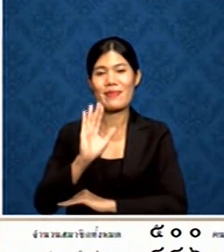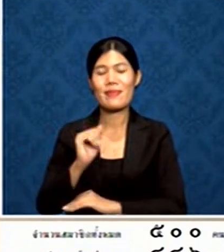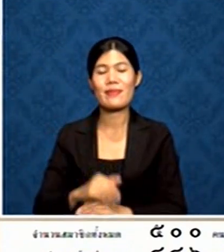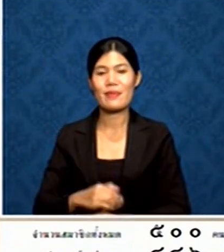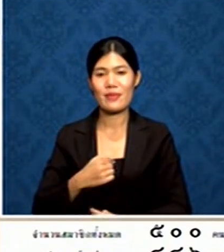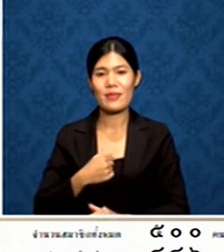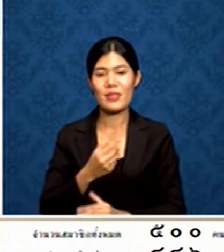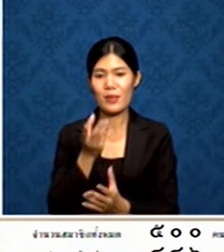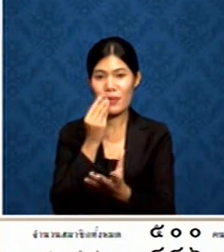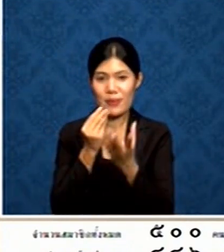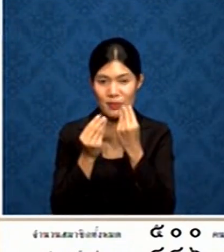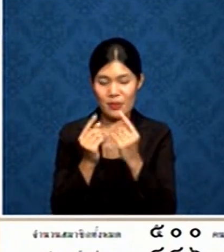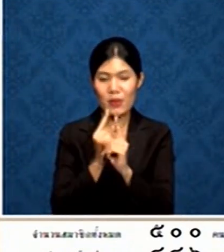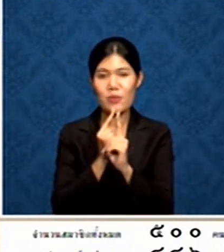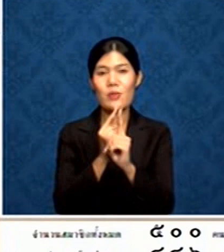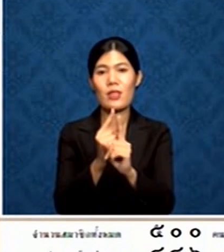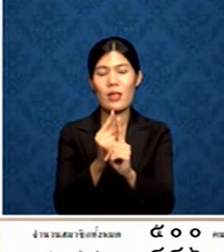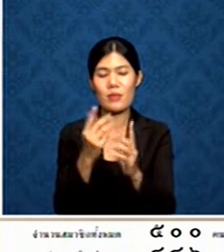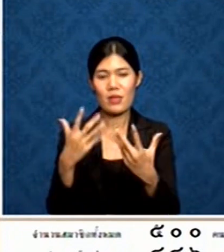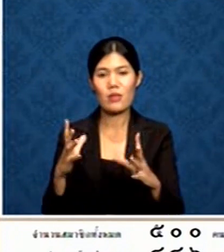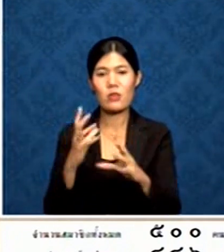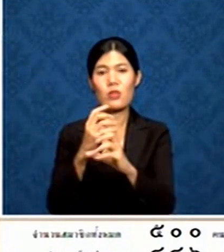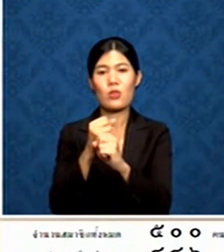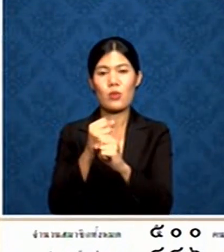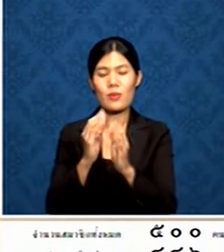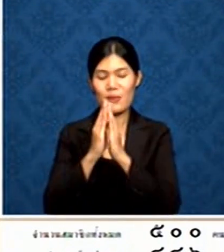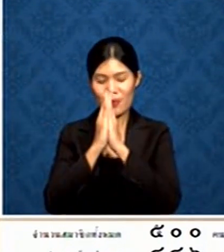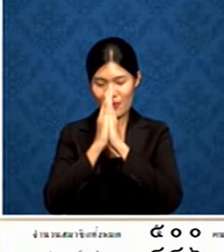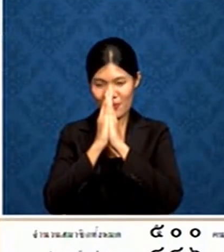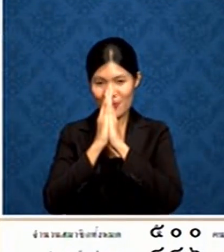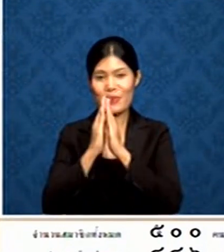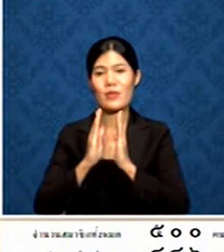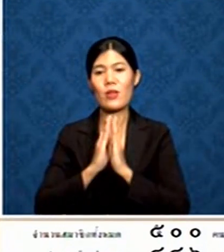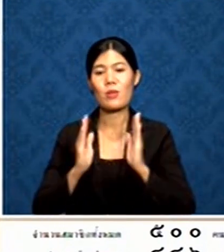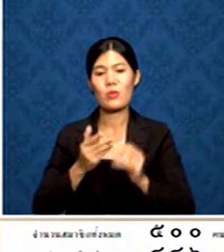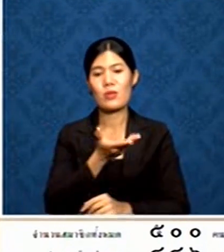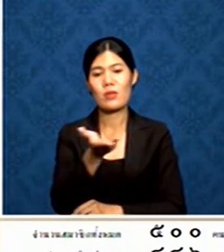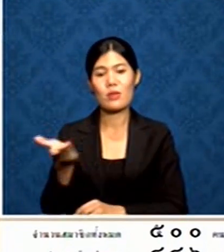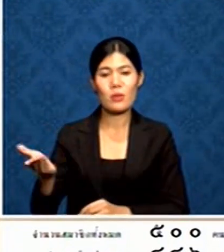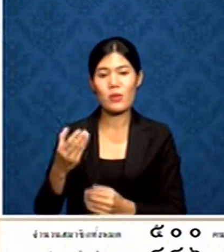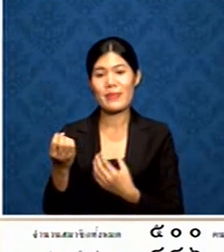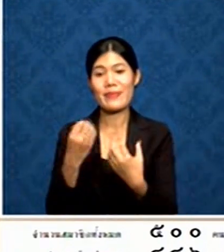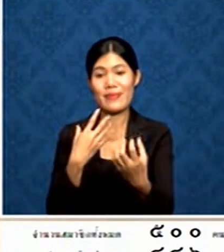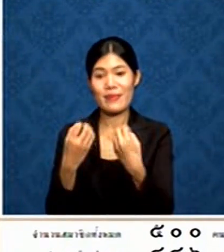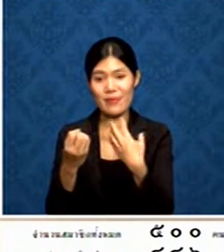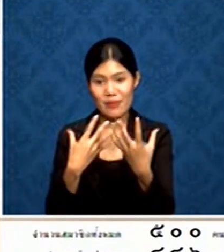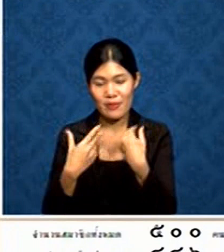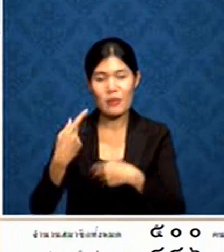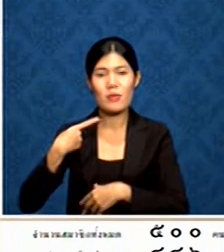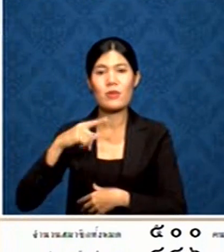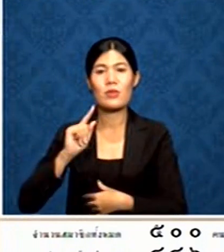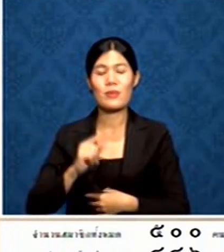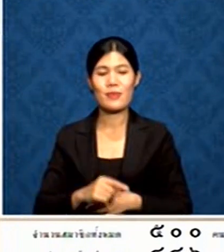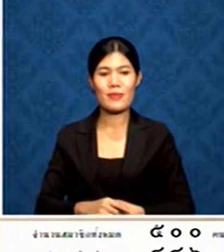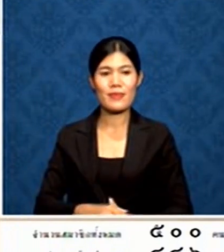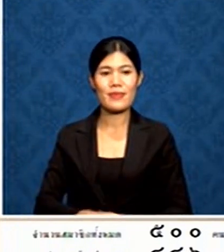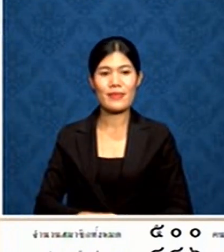ประเด็นการกู้เต็มพดานเป็นการเข้าใจกลไกงบประมาณที่ยังคลาดเคลื่อนมีกฎหมายงบประมาณที่เกี่ยวข้องมารองรับก็ยัง